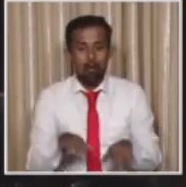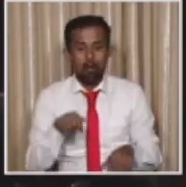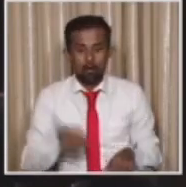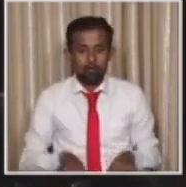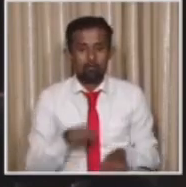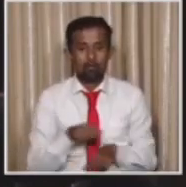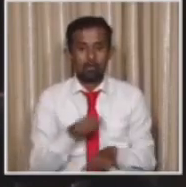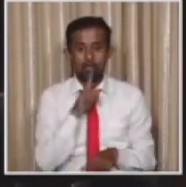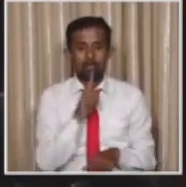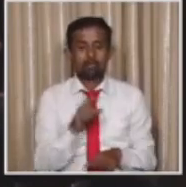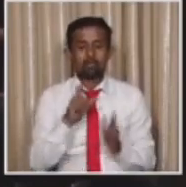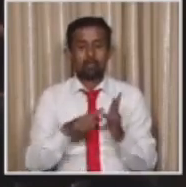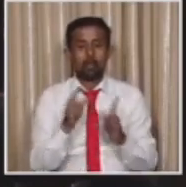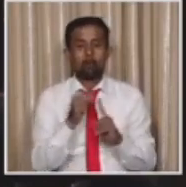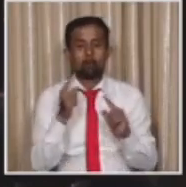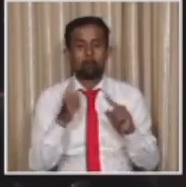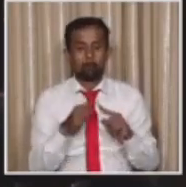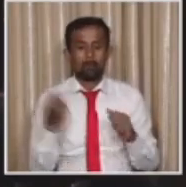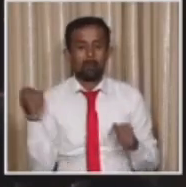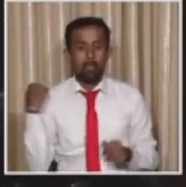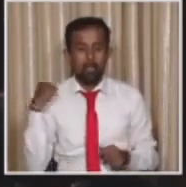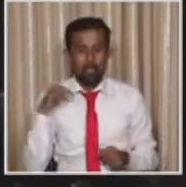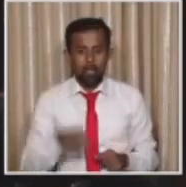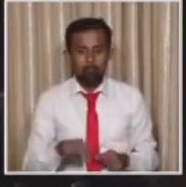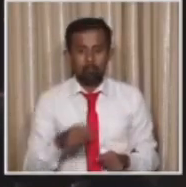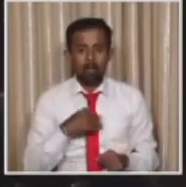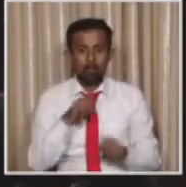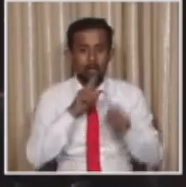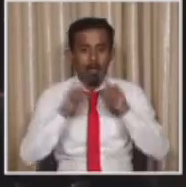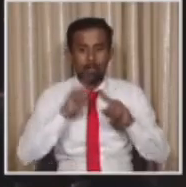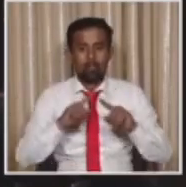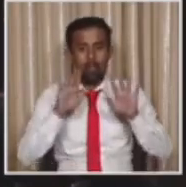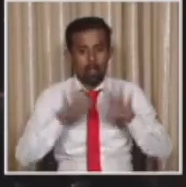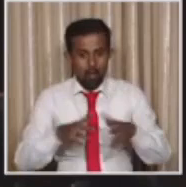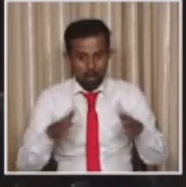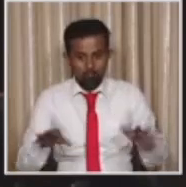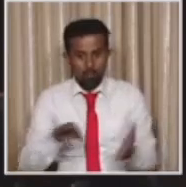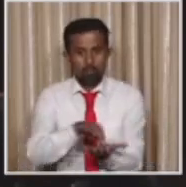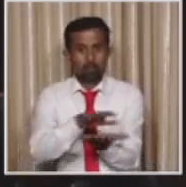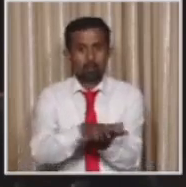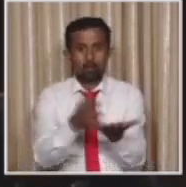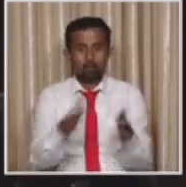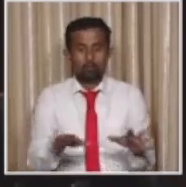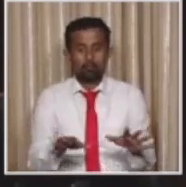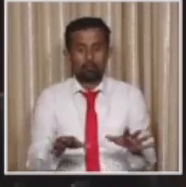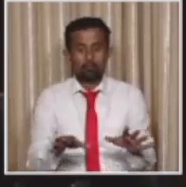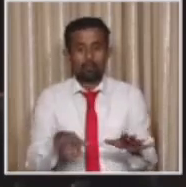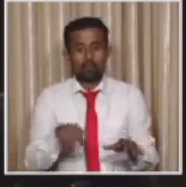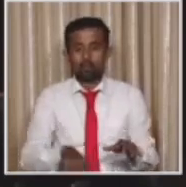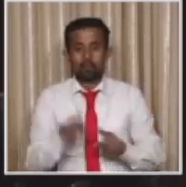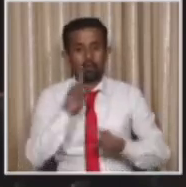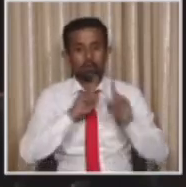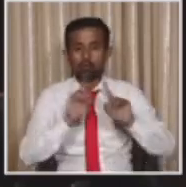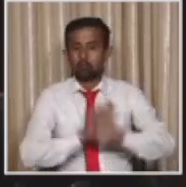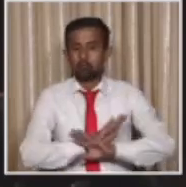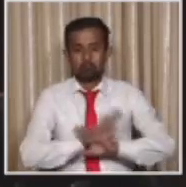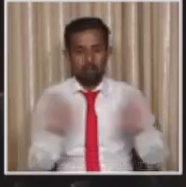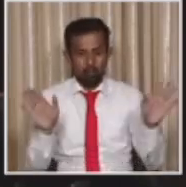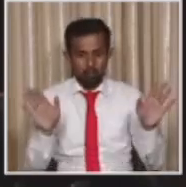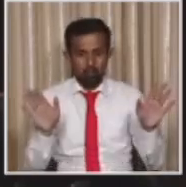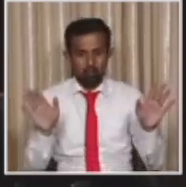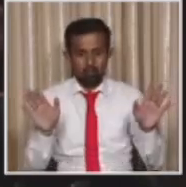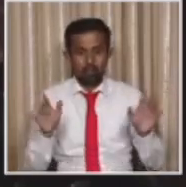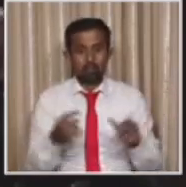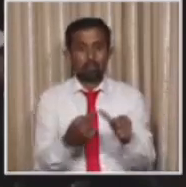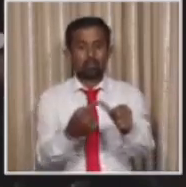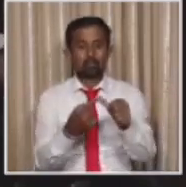වුනේ? කෝප් එකට ඇවිල්ලා කෝප් එකේ අපි සාකච්ඡා කරලා අවසානයේ තීන්දුවක් ගත්තා. අද අපි මේක කතා කරන්න නැතු වෙමු කියලා. දැන් එයාට ඇවිල්ලා